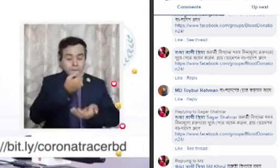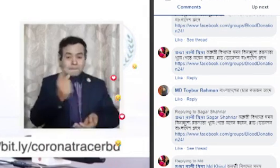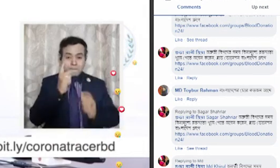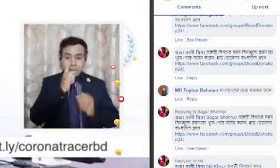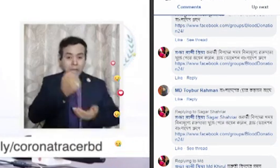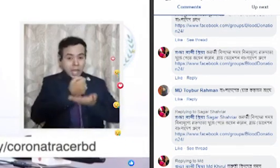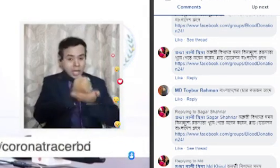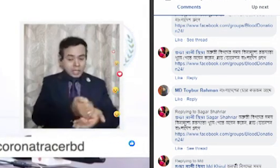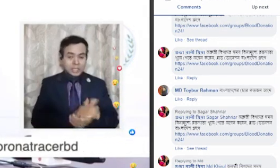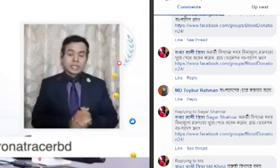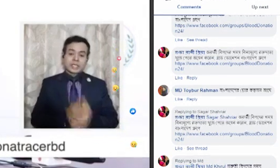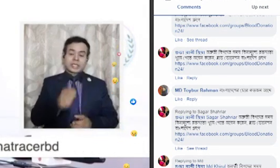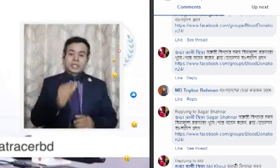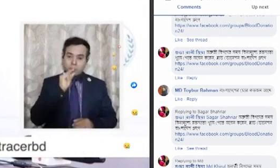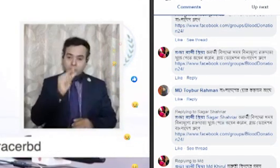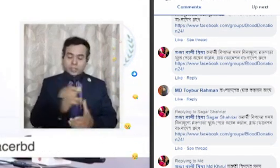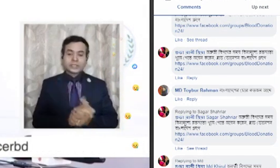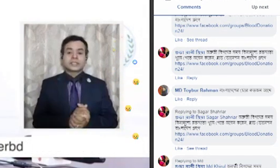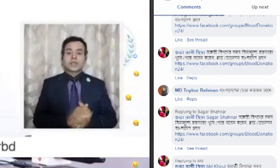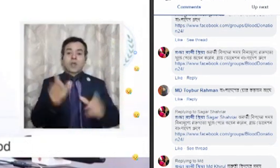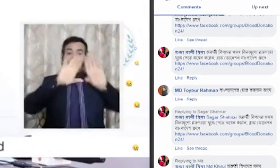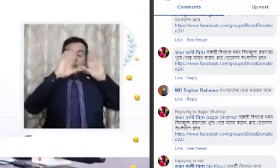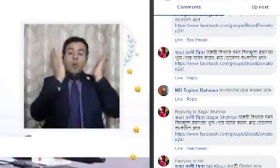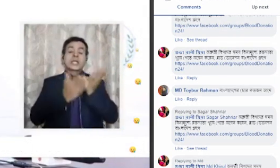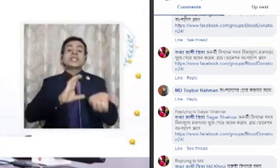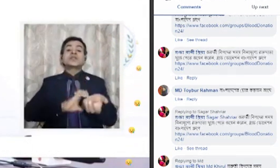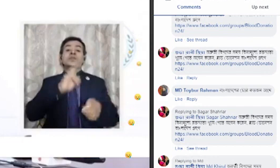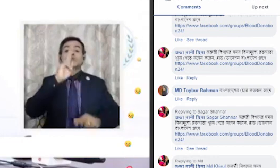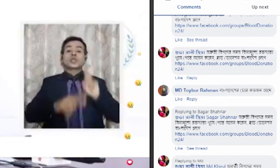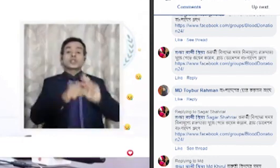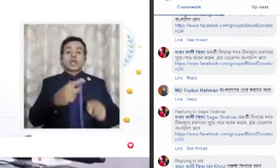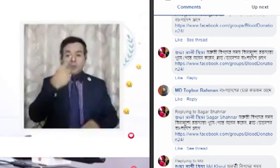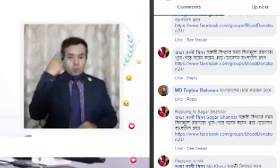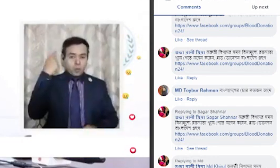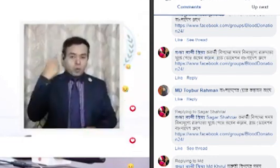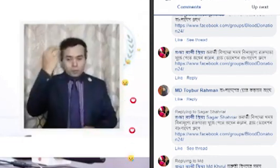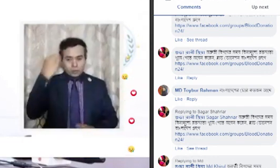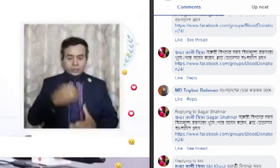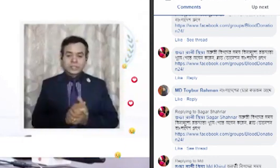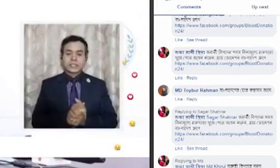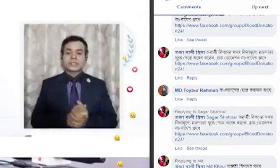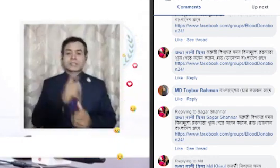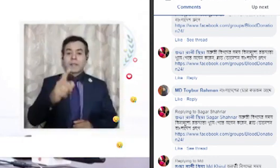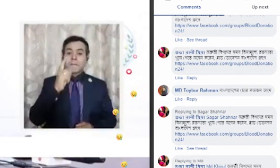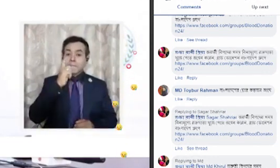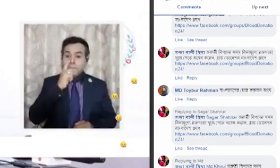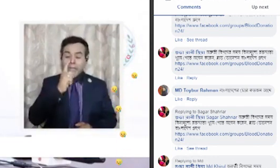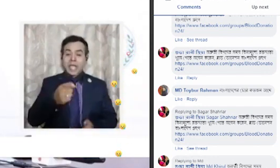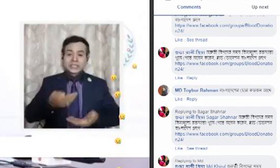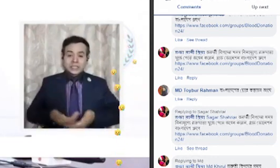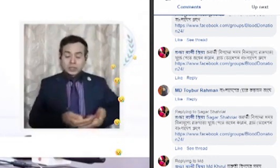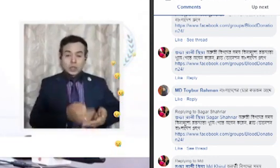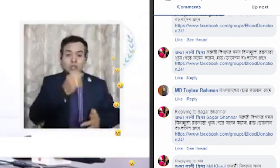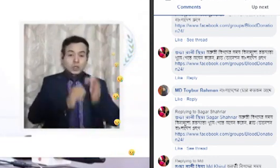যারা শিশুদেরকে স্তনদান করছেন, আপনারা ইতিমধ্যেই, আমরা অনেকবার বলেছি যে বিশ্ব স্বাস্থ্য সংস্থা বলেছে যে